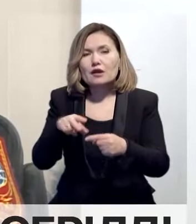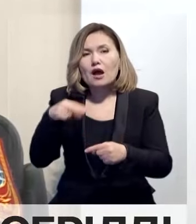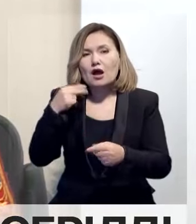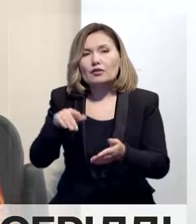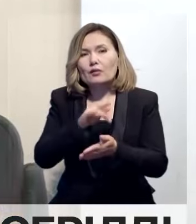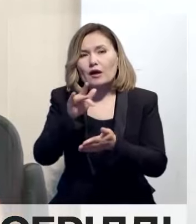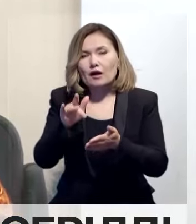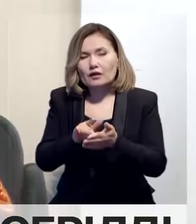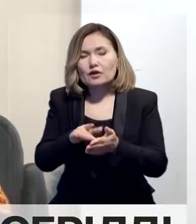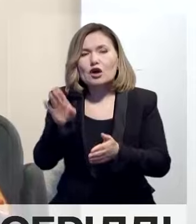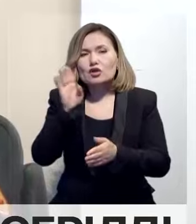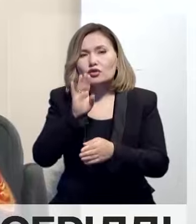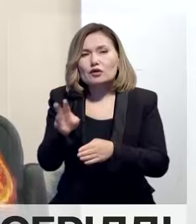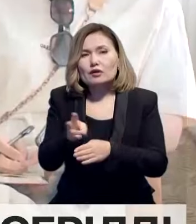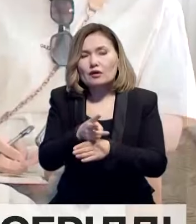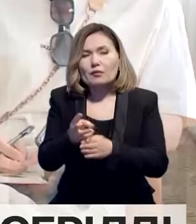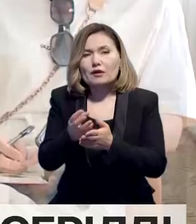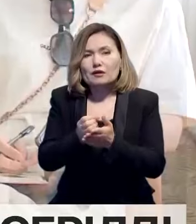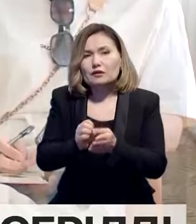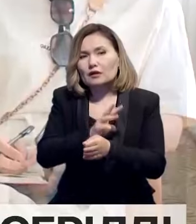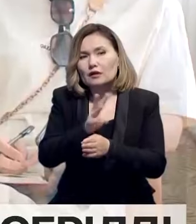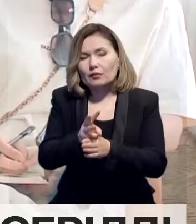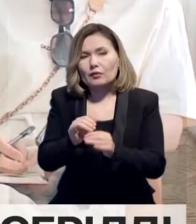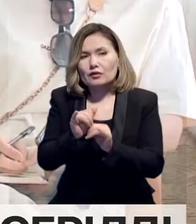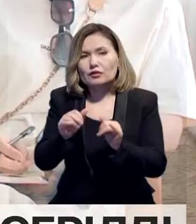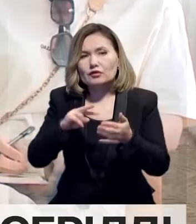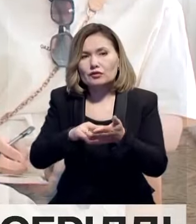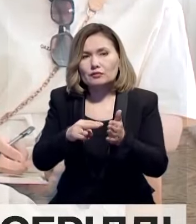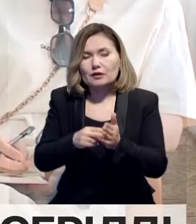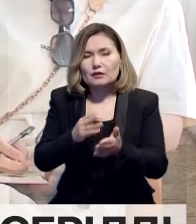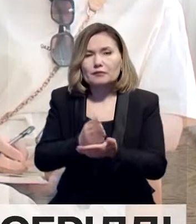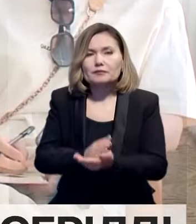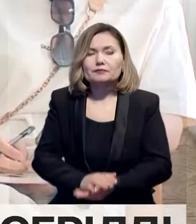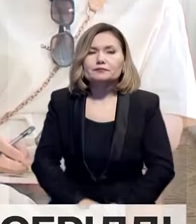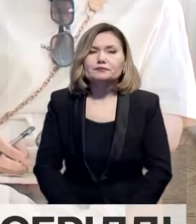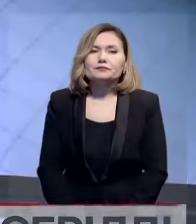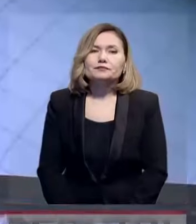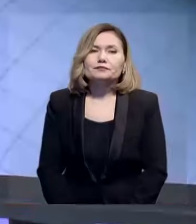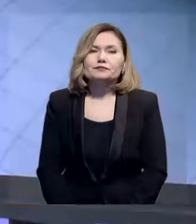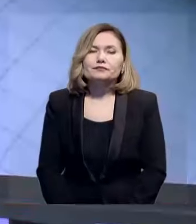мекендерінде сумен қамтамасыз етуге жоспарлап отырмыз.